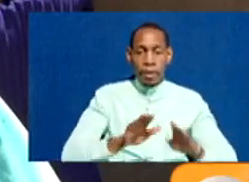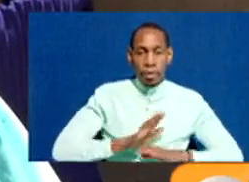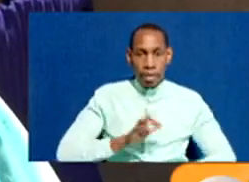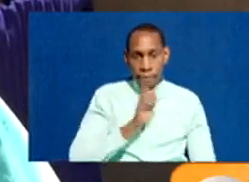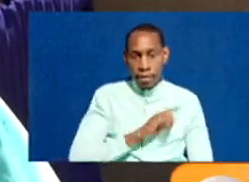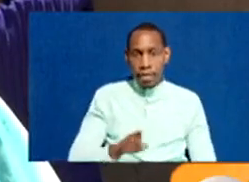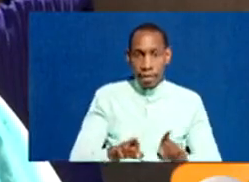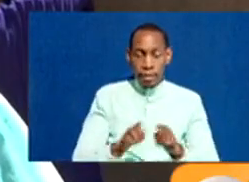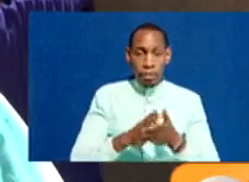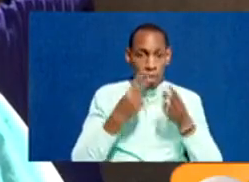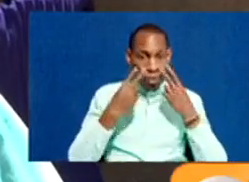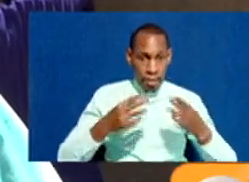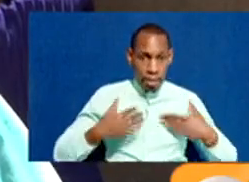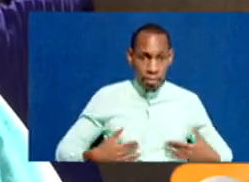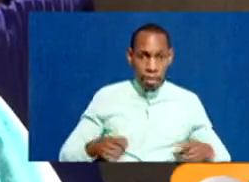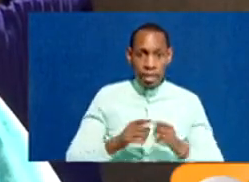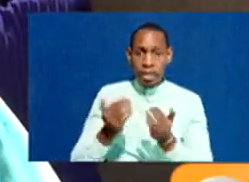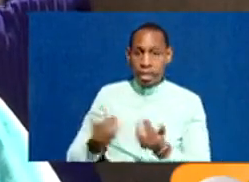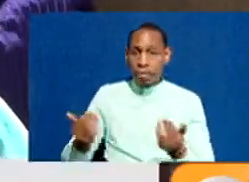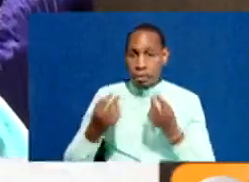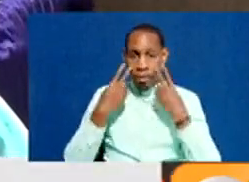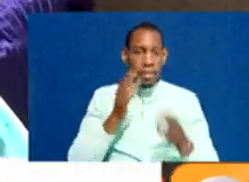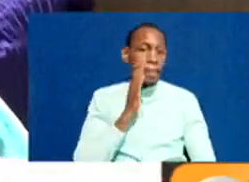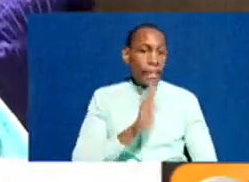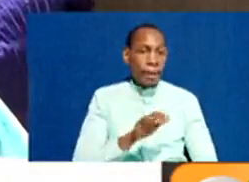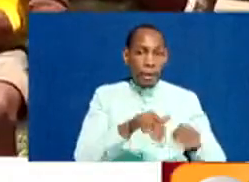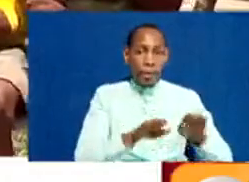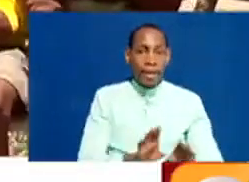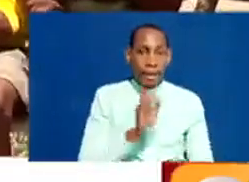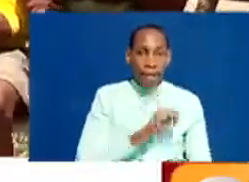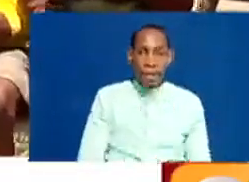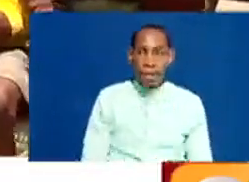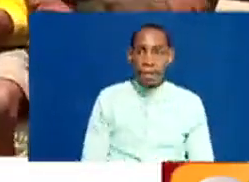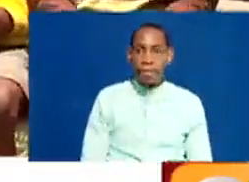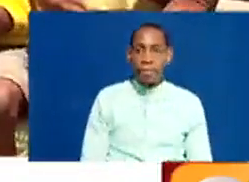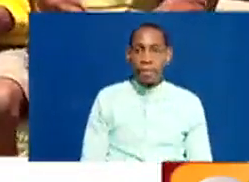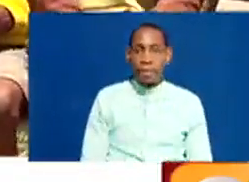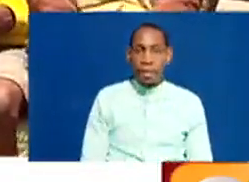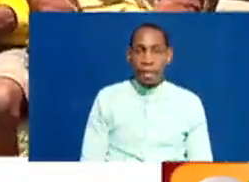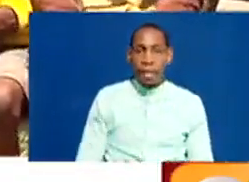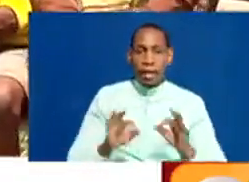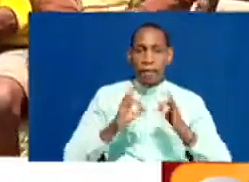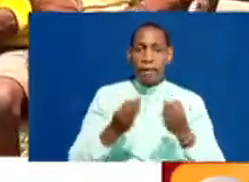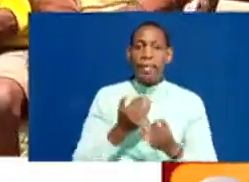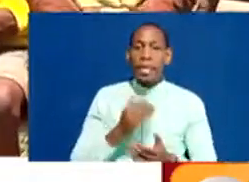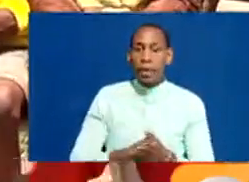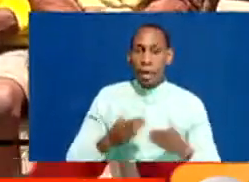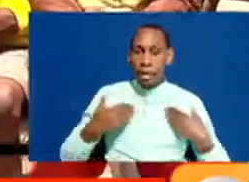tuone kweli mwili ndio huu, na watoto wa Miriam waone mama yao ndio huyo tumemzika. Inachotaka familia ya Karanja ni mwili wa